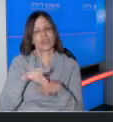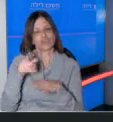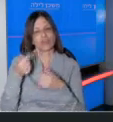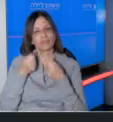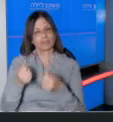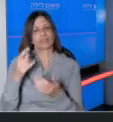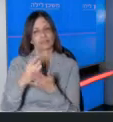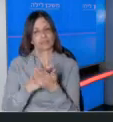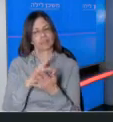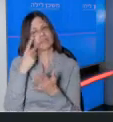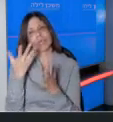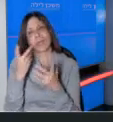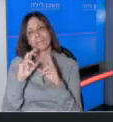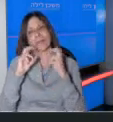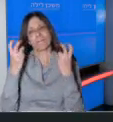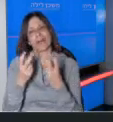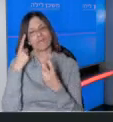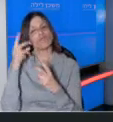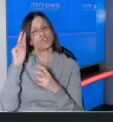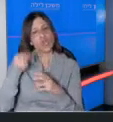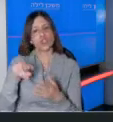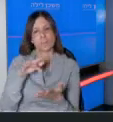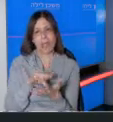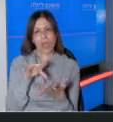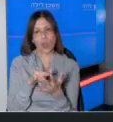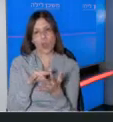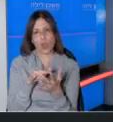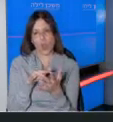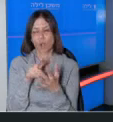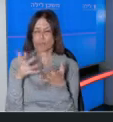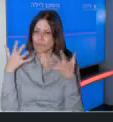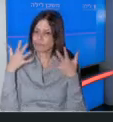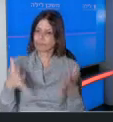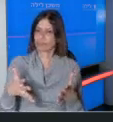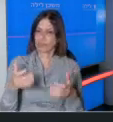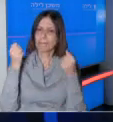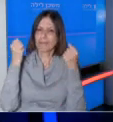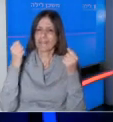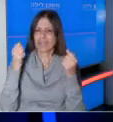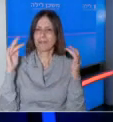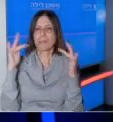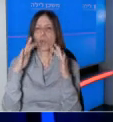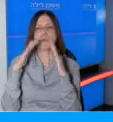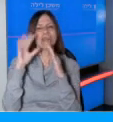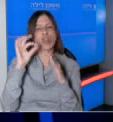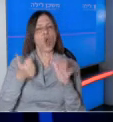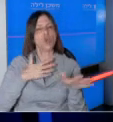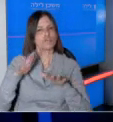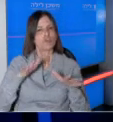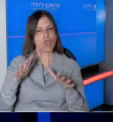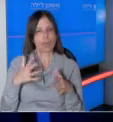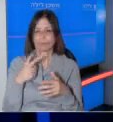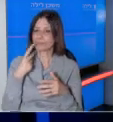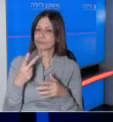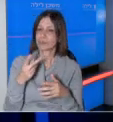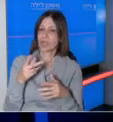בואו נראה אם הפאנל שלנו חושב שיש מקום להתחרה על המפגינים מול בית ראש הממשלה. זה נהיה קטע, כאילו